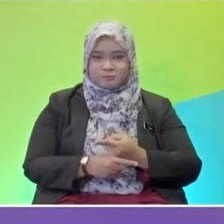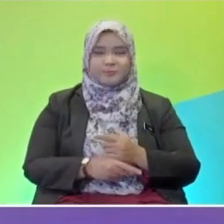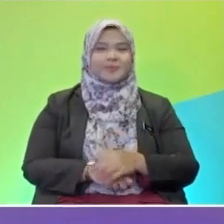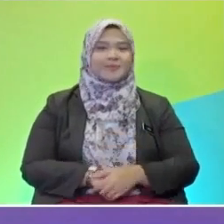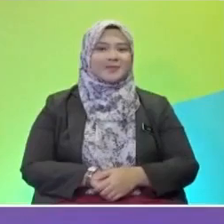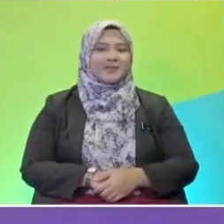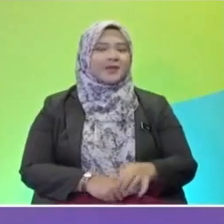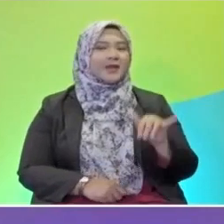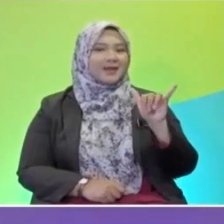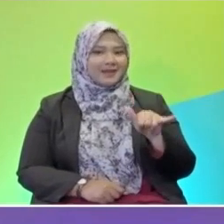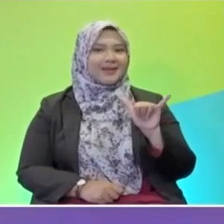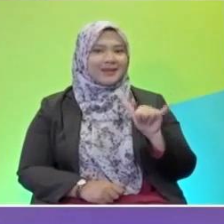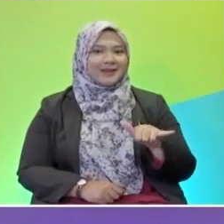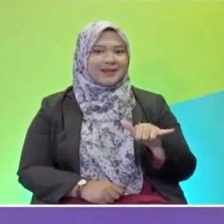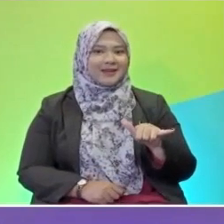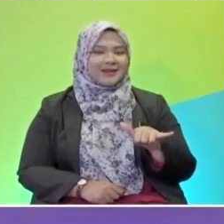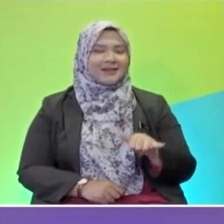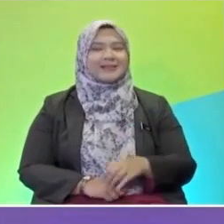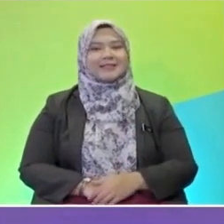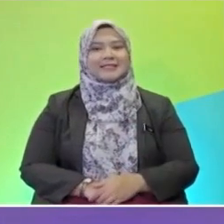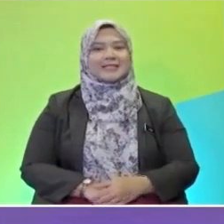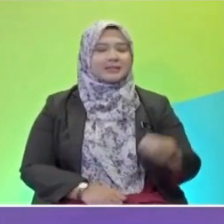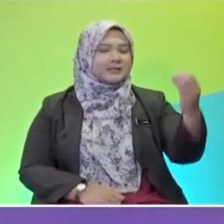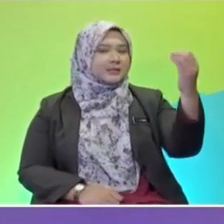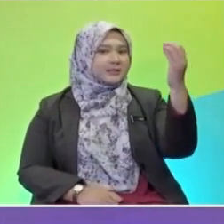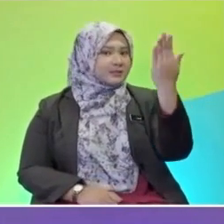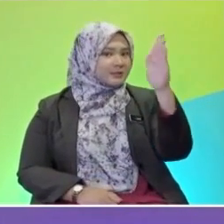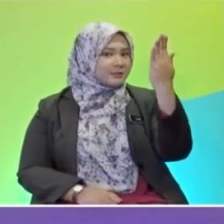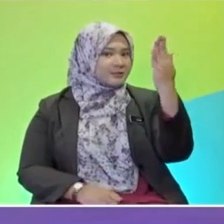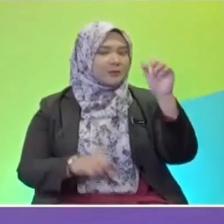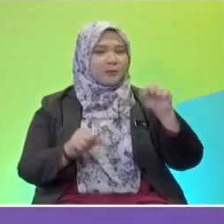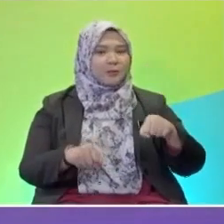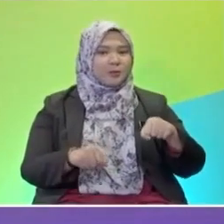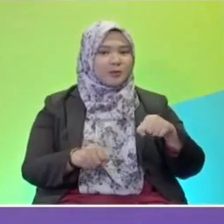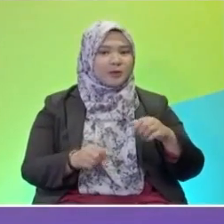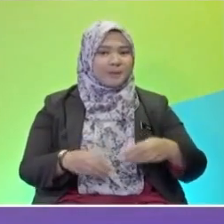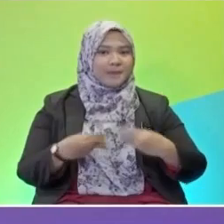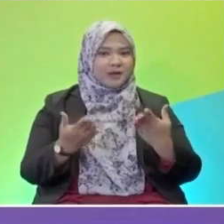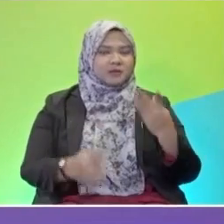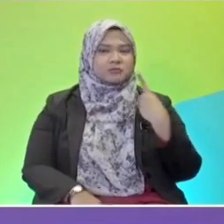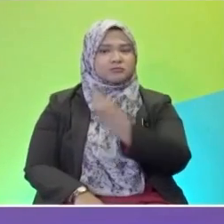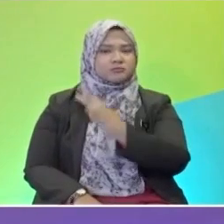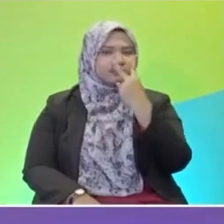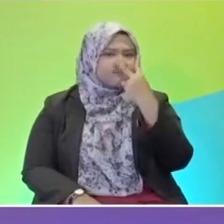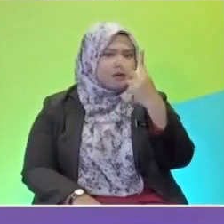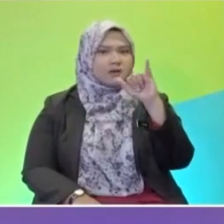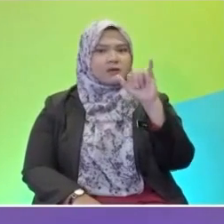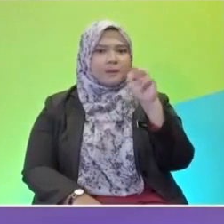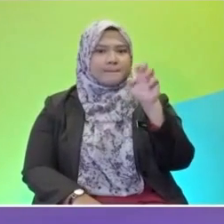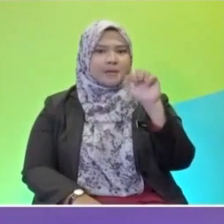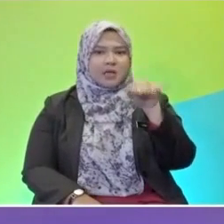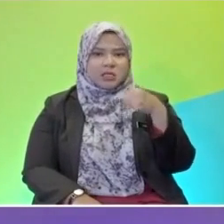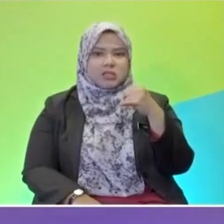melihat image bagi diri kita dapat melihat image di kita dan Itulah salah satu